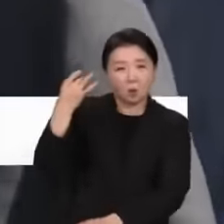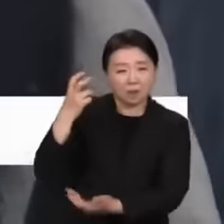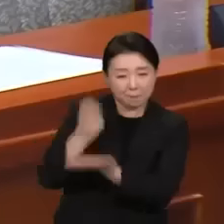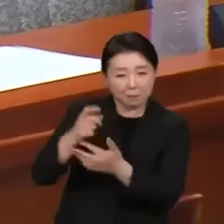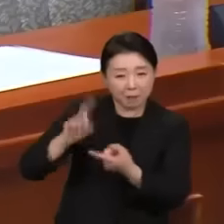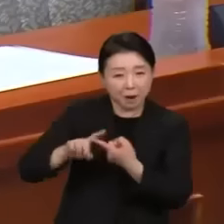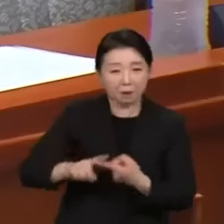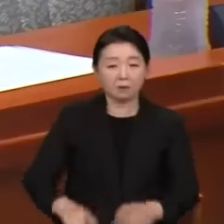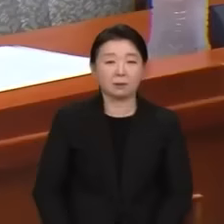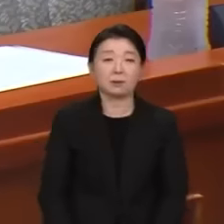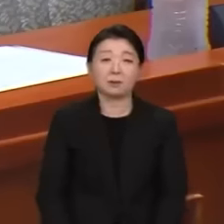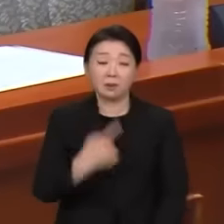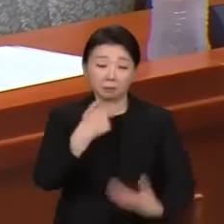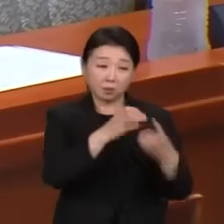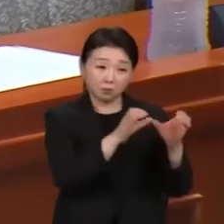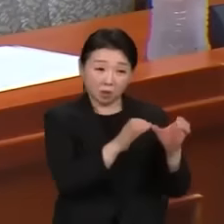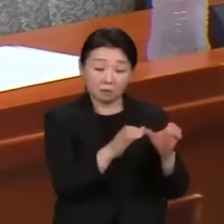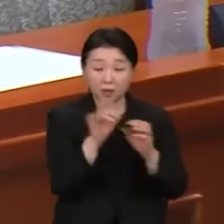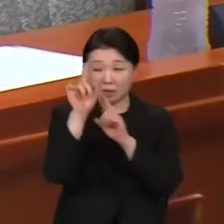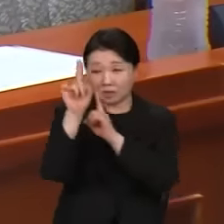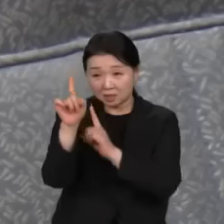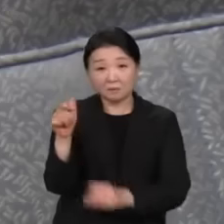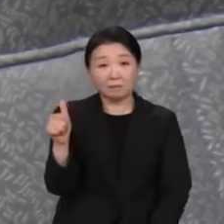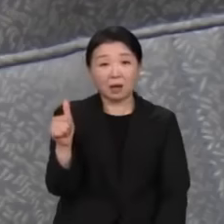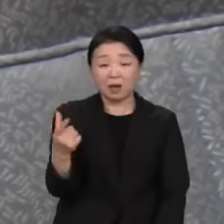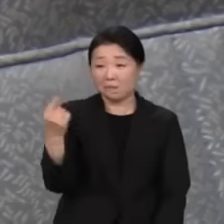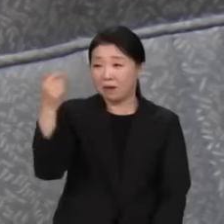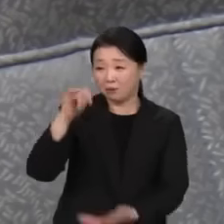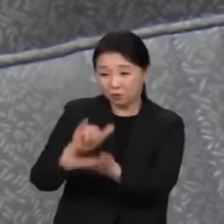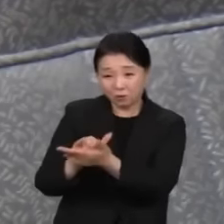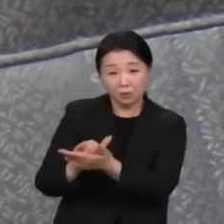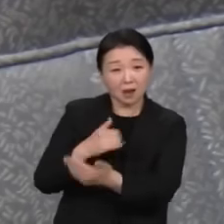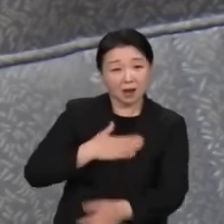겁니다. 민주당은 이 대사의 조기 귀국 소식이